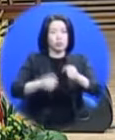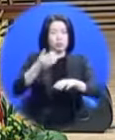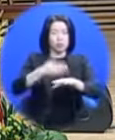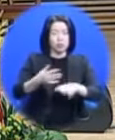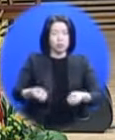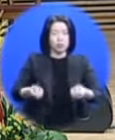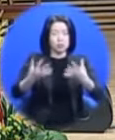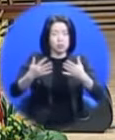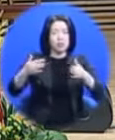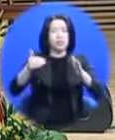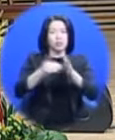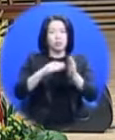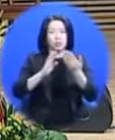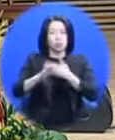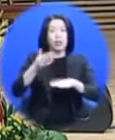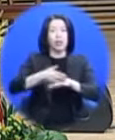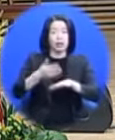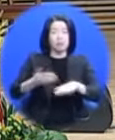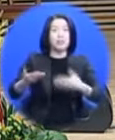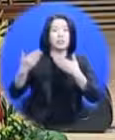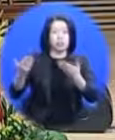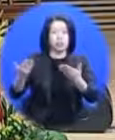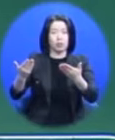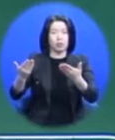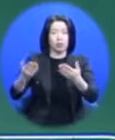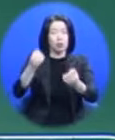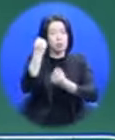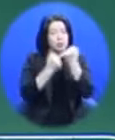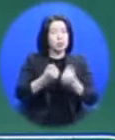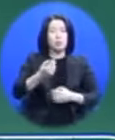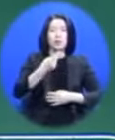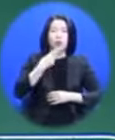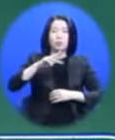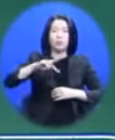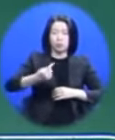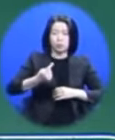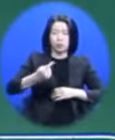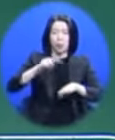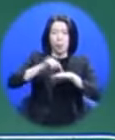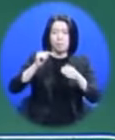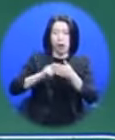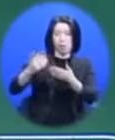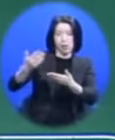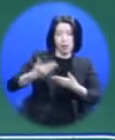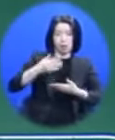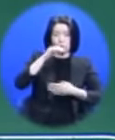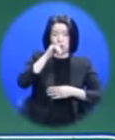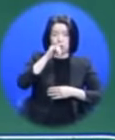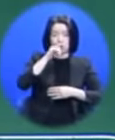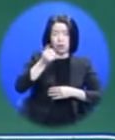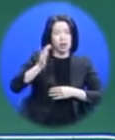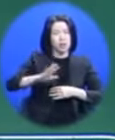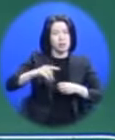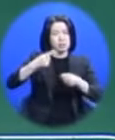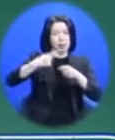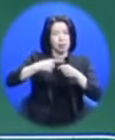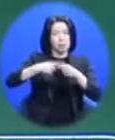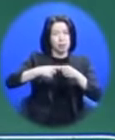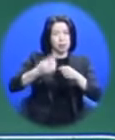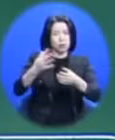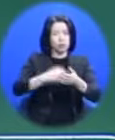특별한 설명이 없어도 마음에 확 다가옵니다. 그런데 맥추절은 쉽게 그러지 못할 수도 있어요. 그런데